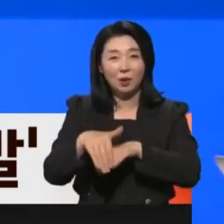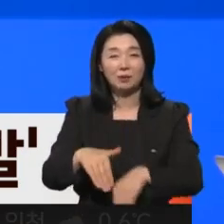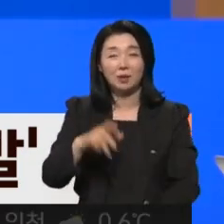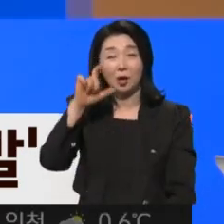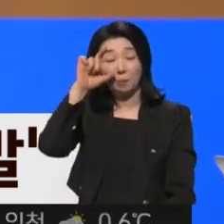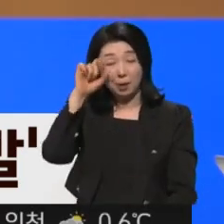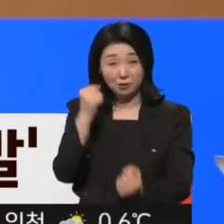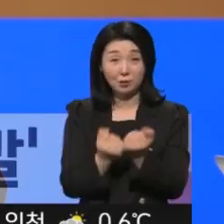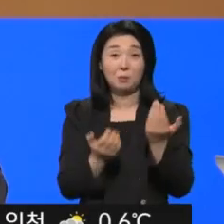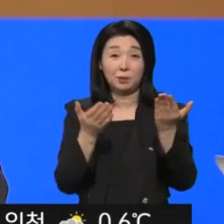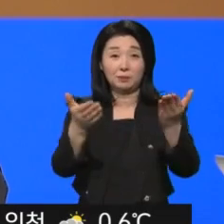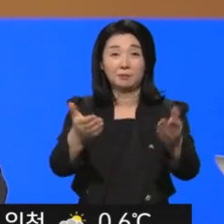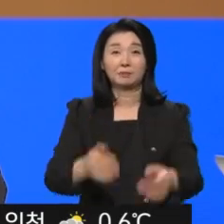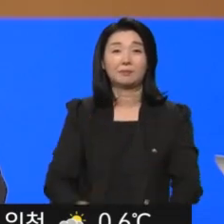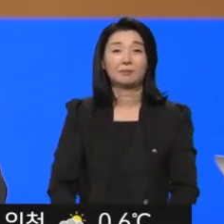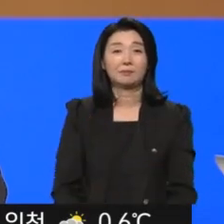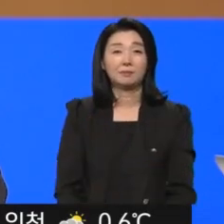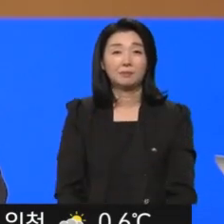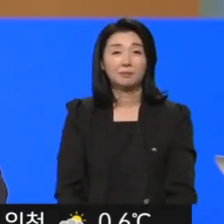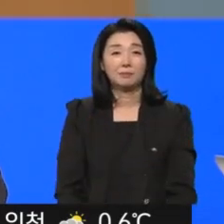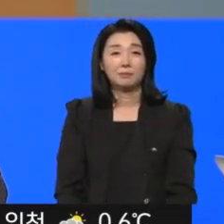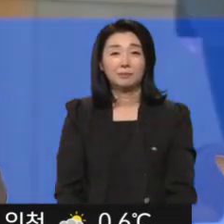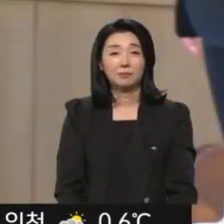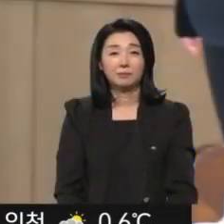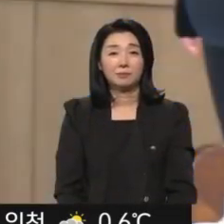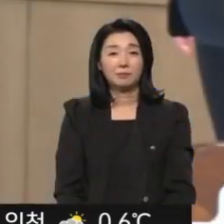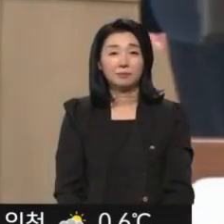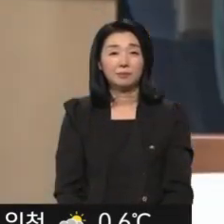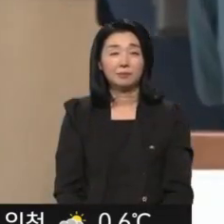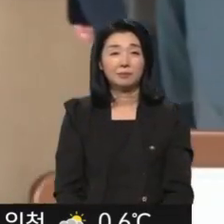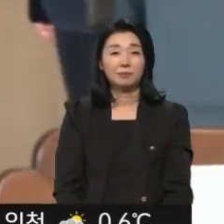마커가 주민에서 관련 소식 정리했습니다.